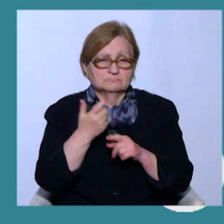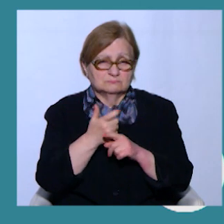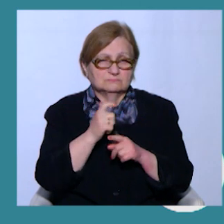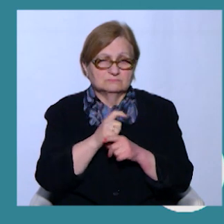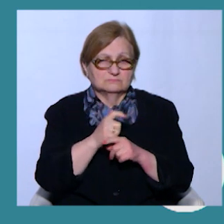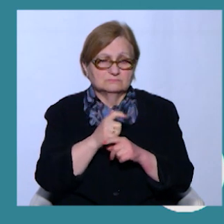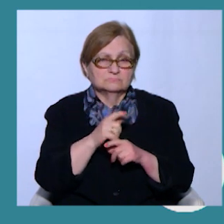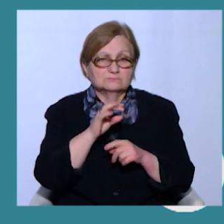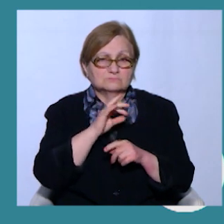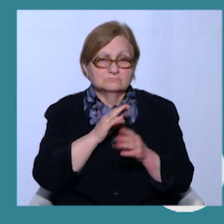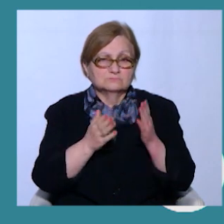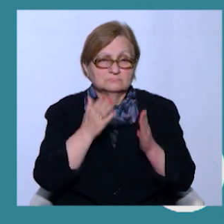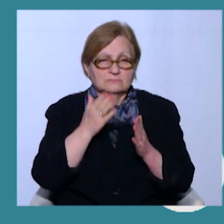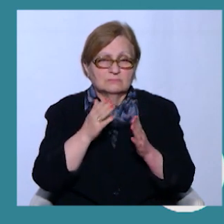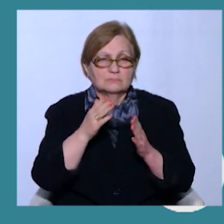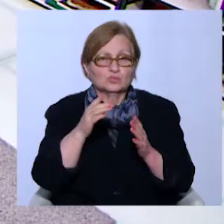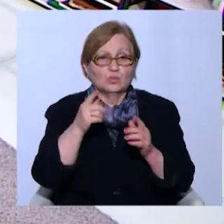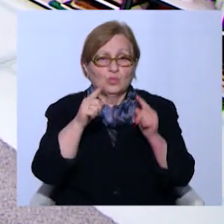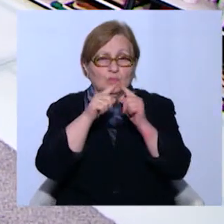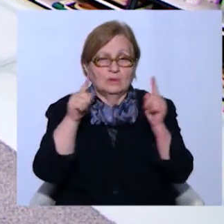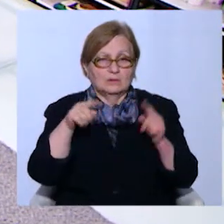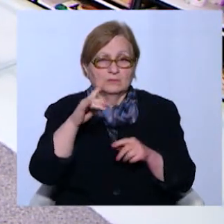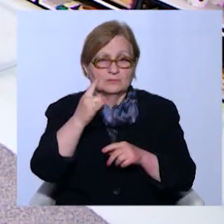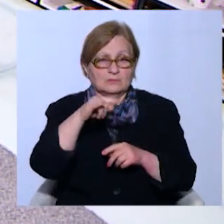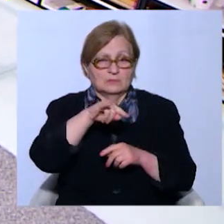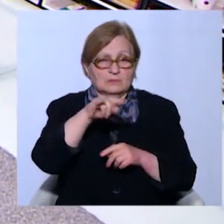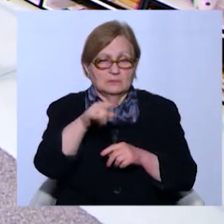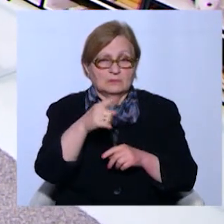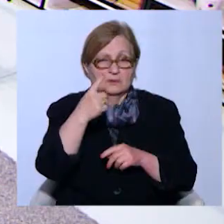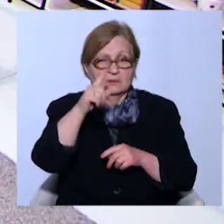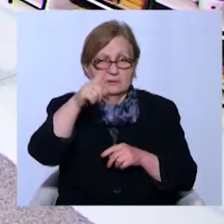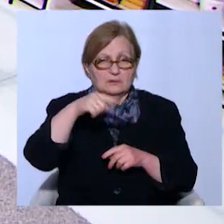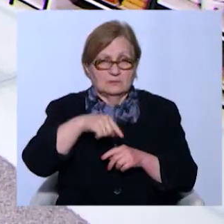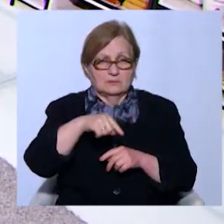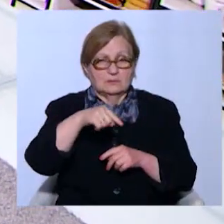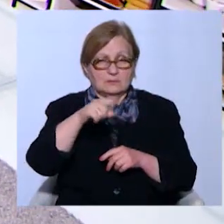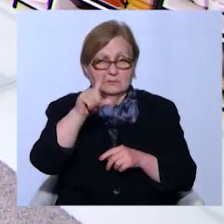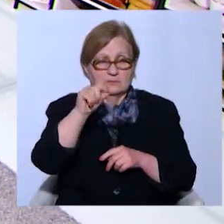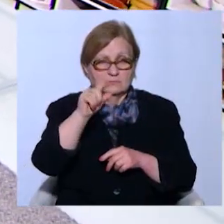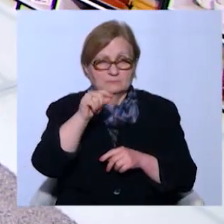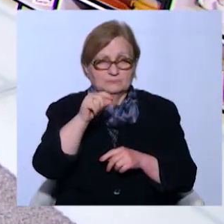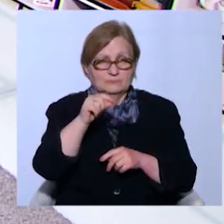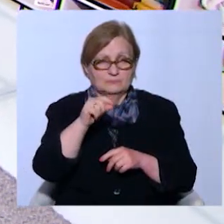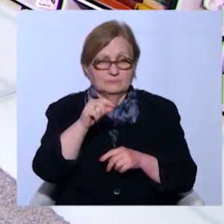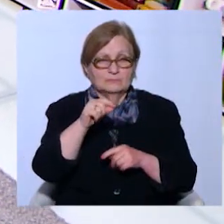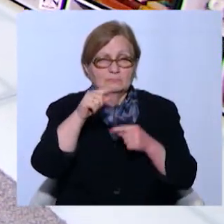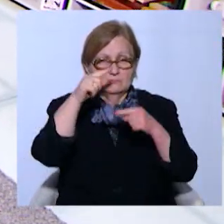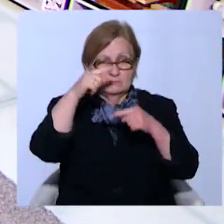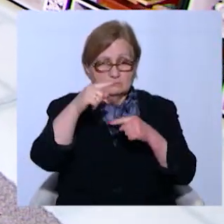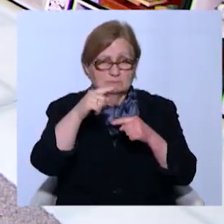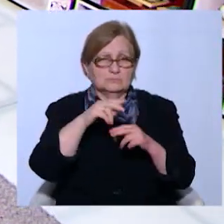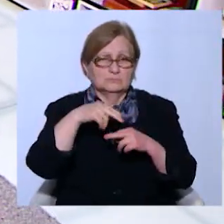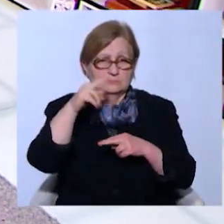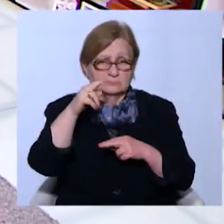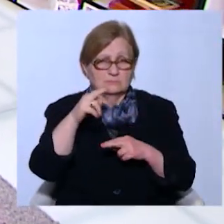მოსახერხებელი ნიშანი. თუ 4 კუთხედში ერთი წყვილი მოპირდაპირე გვერდების, ანუ ერთი წყვილი პარალელური და ტოლია, მაშინ დავასკვნით,